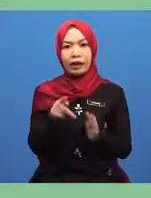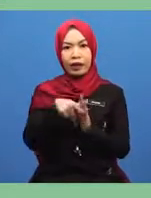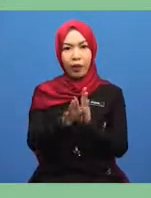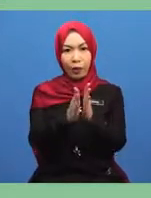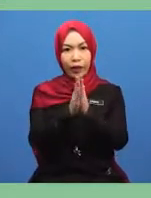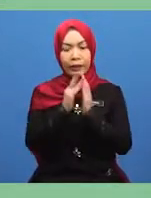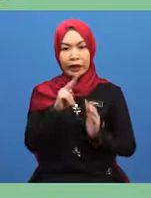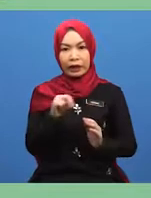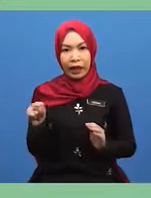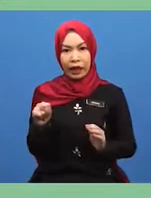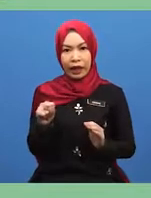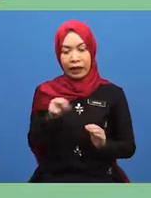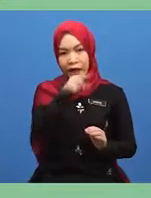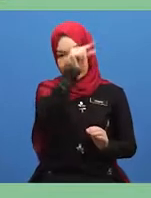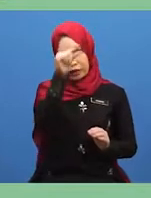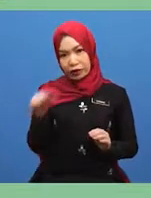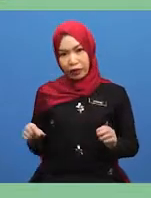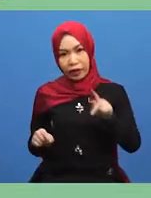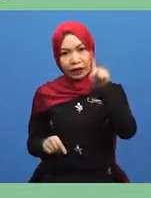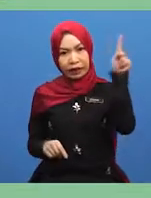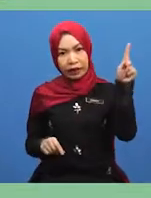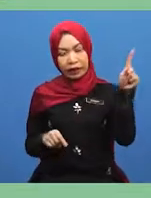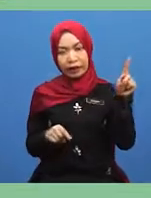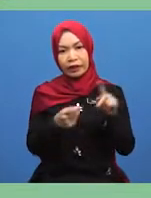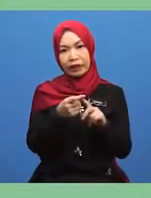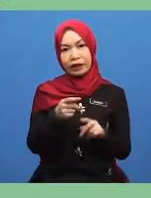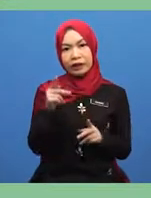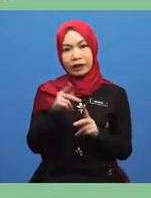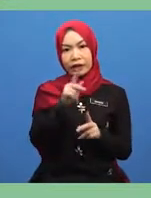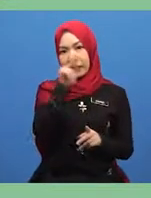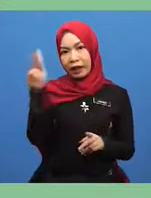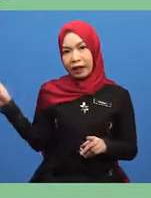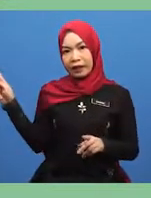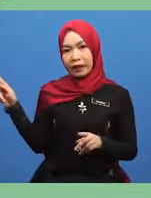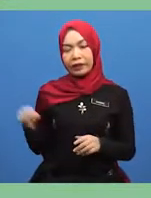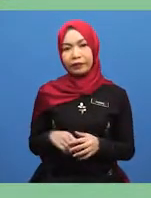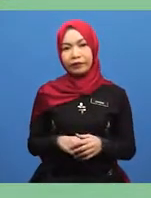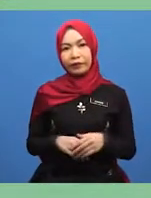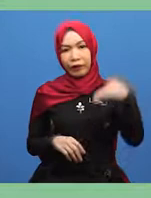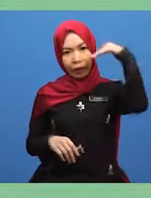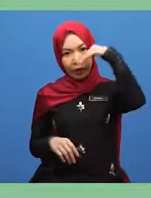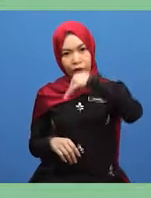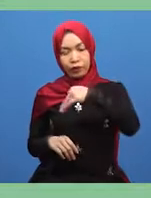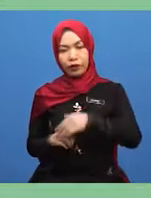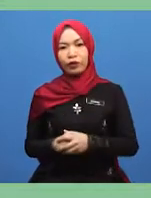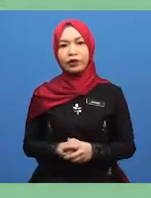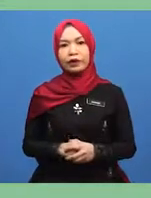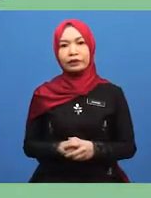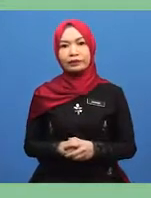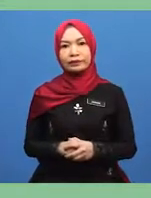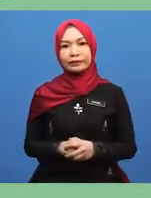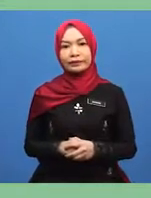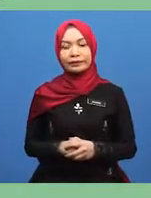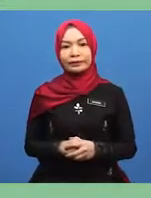ke kanan. Ini memberi satu implikasi bahawa wujud hubungan songsang antara harga USD